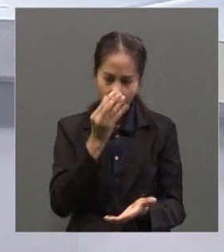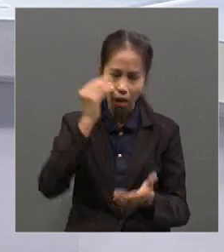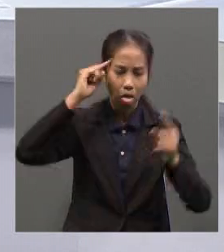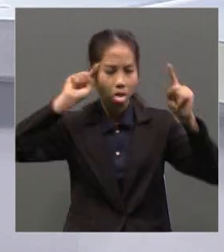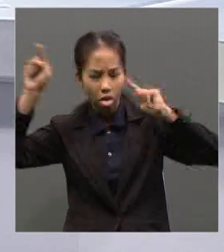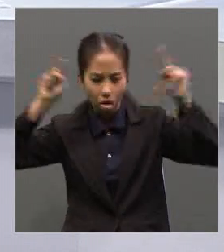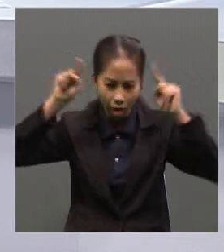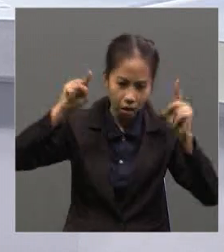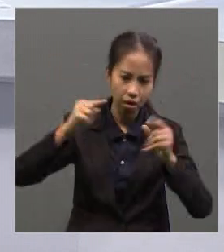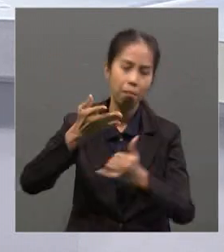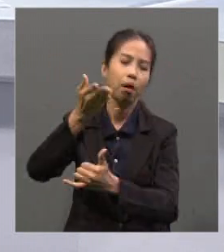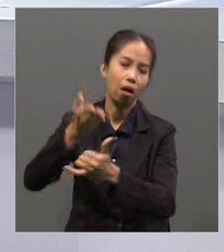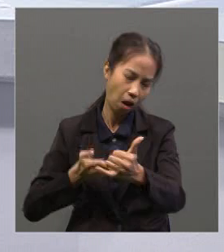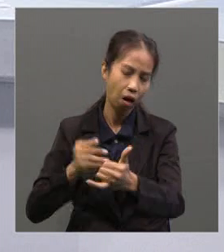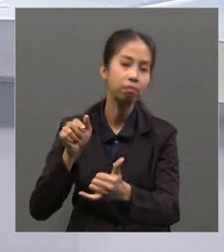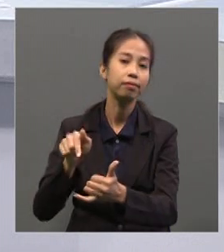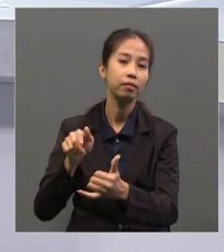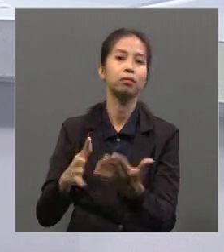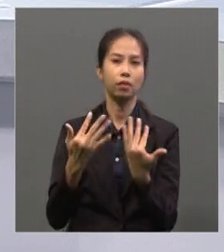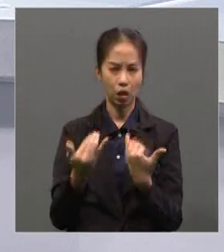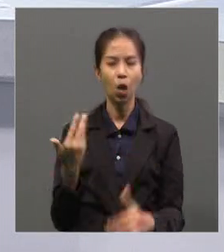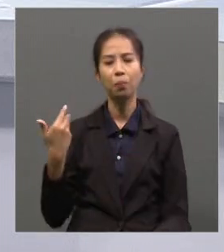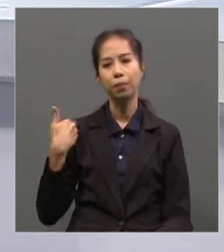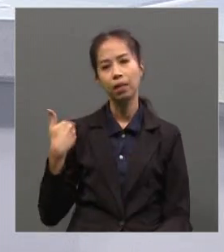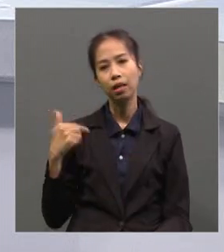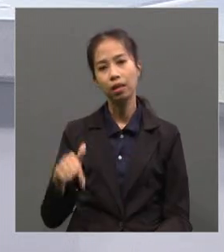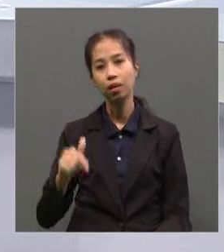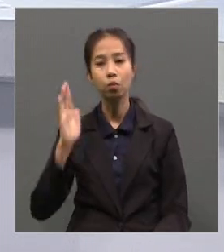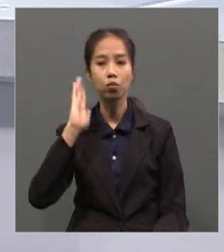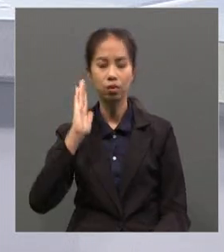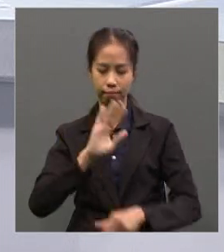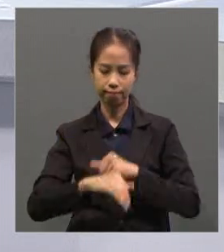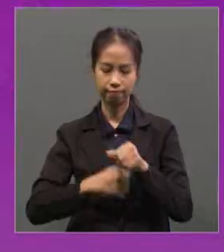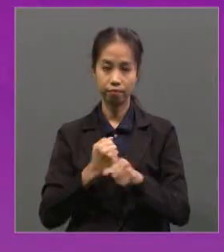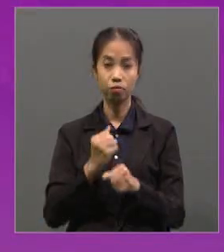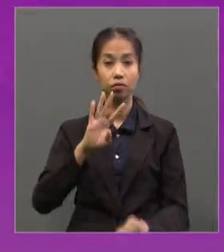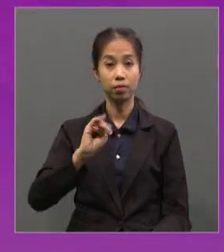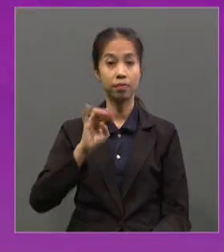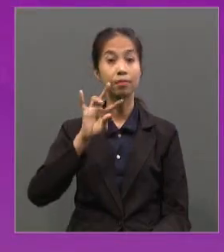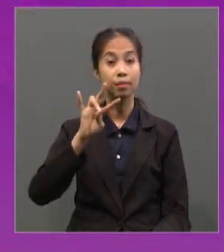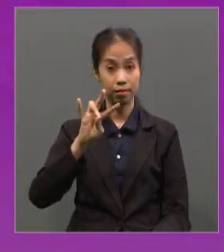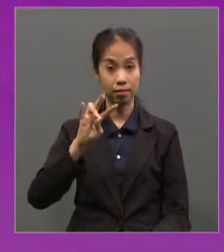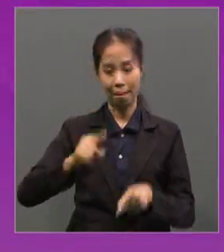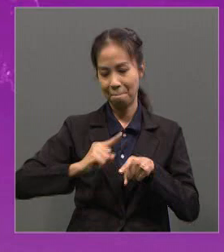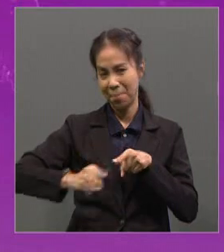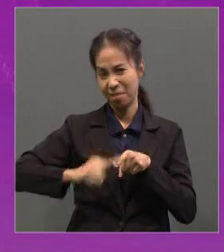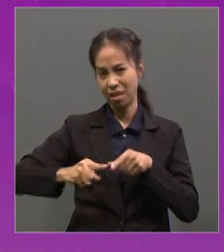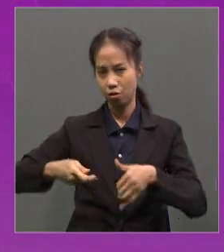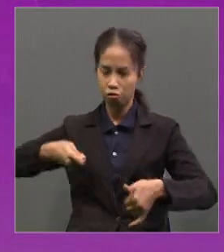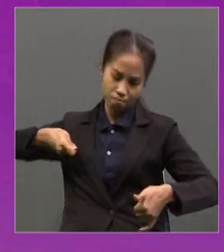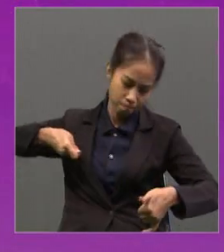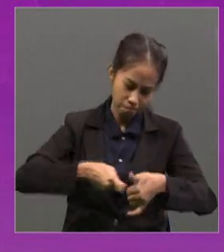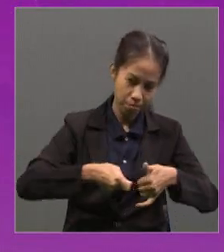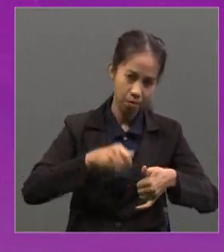แล้วก็ไปฆ่าคนในครอบครัวนะคะล่าสุดเนี่ยถ้าเกิดเหตุลูกชายอ่ะอายุ 47ปีแล้วนะคะใช้มีดนี่แหละค่ะแทง